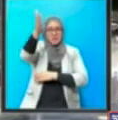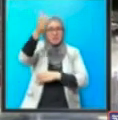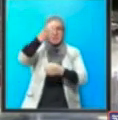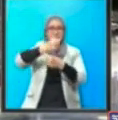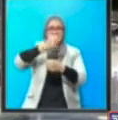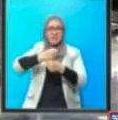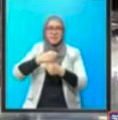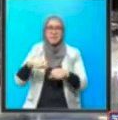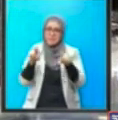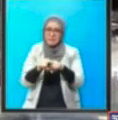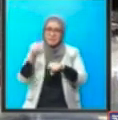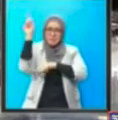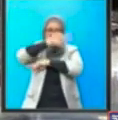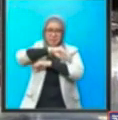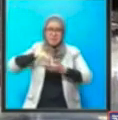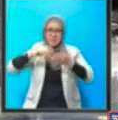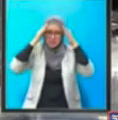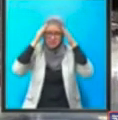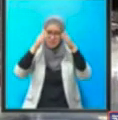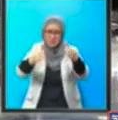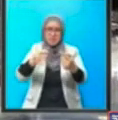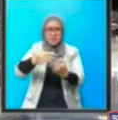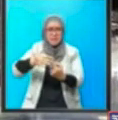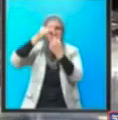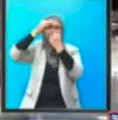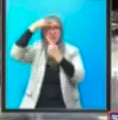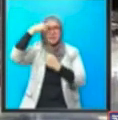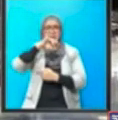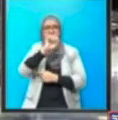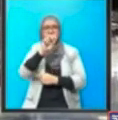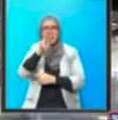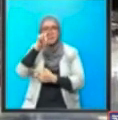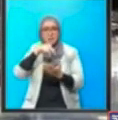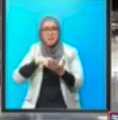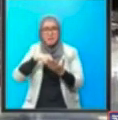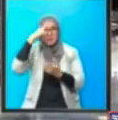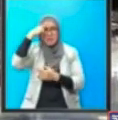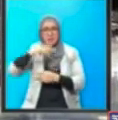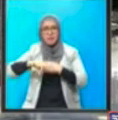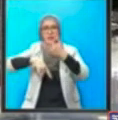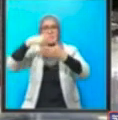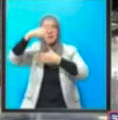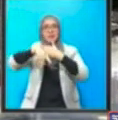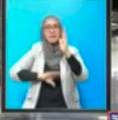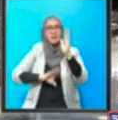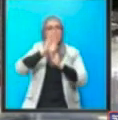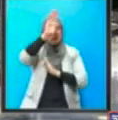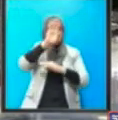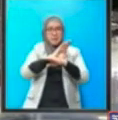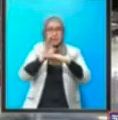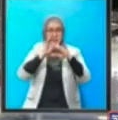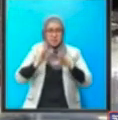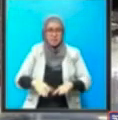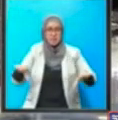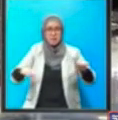meraih perhatian khusus tentang perkara ini itu ini penggunaan dengan pelaksanaan program pembangunan kesawan yang dilaksanakan oleh pihak